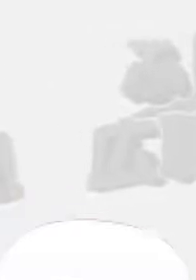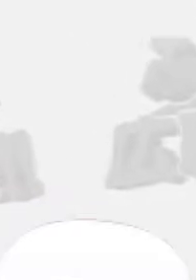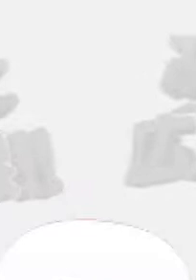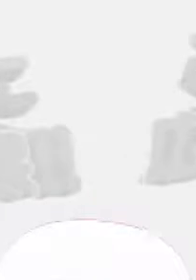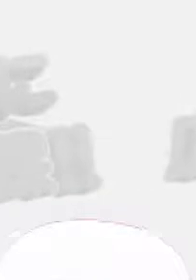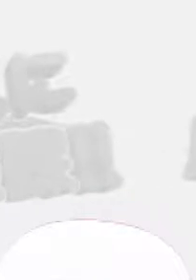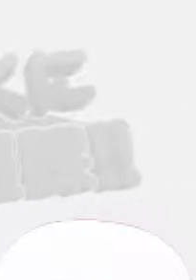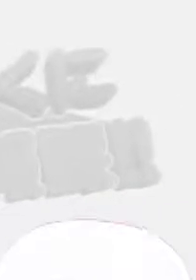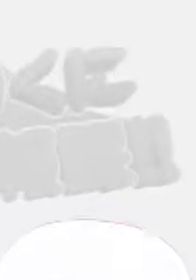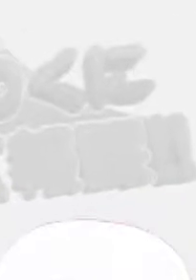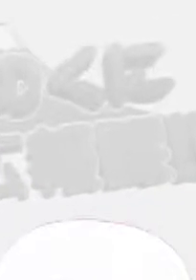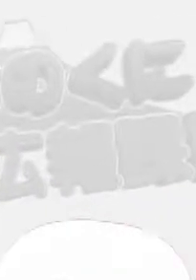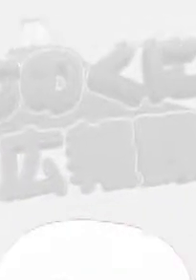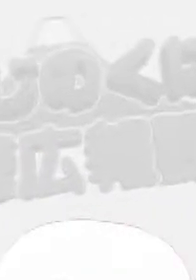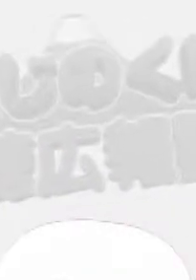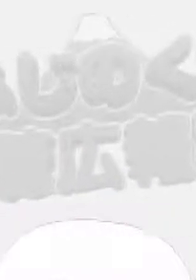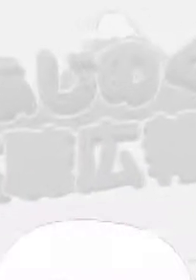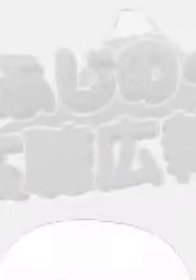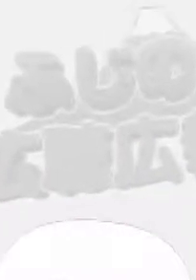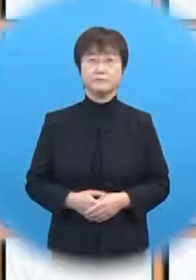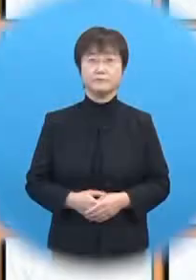富士の国校長広報課。